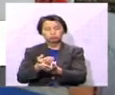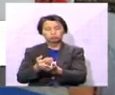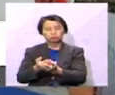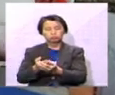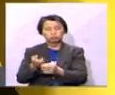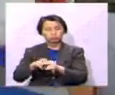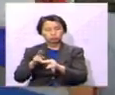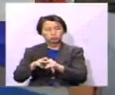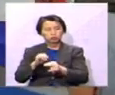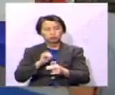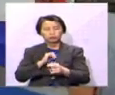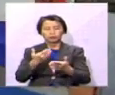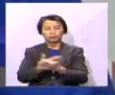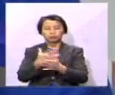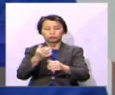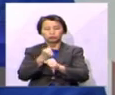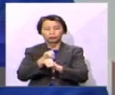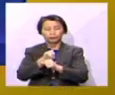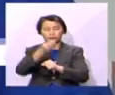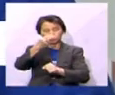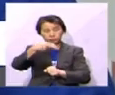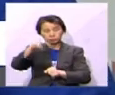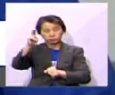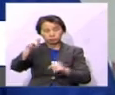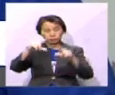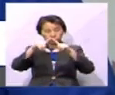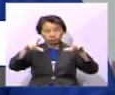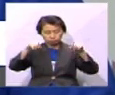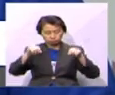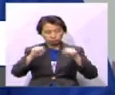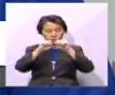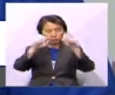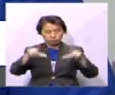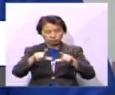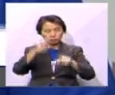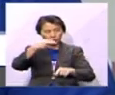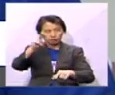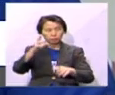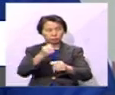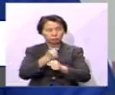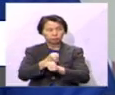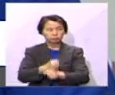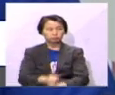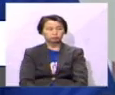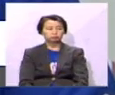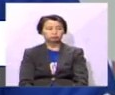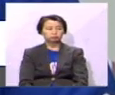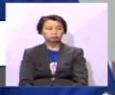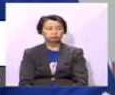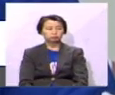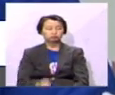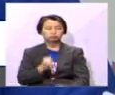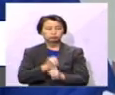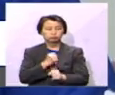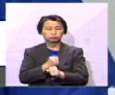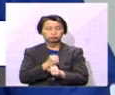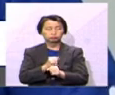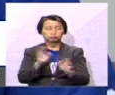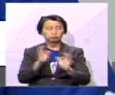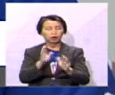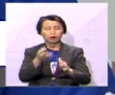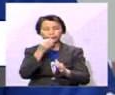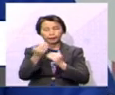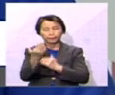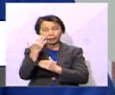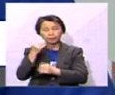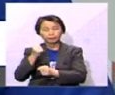baru dapat sijil halal. Kita di kampung hanya bekerja, kata orang kaiskan pagi makan pagi lah.